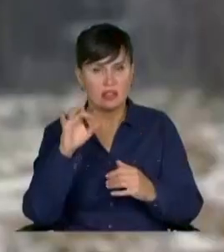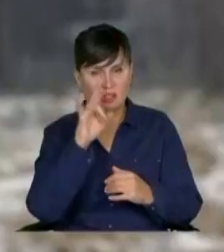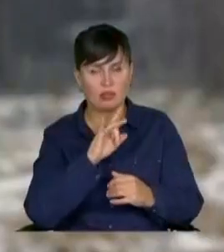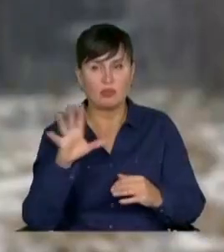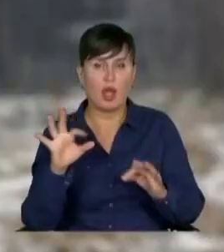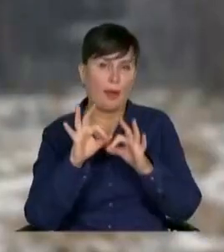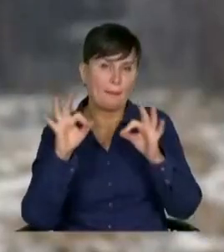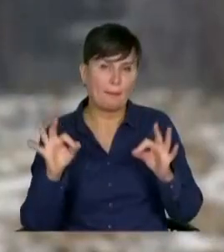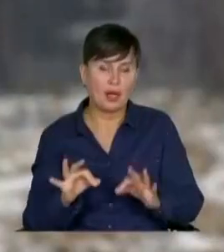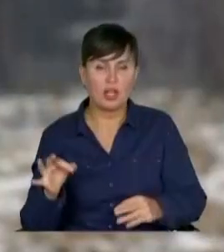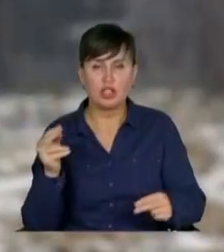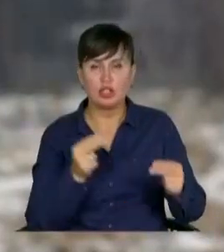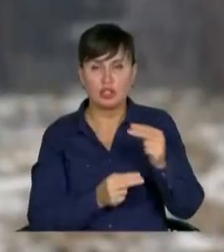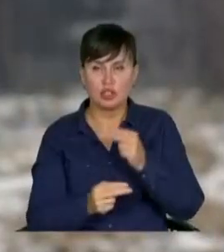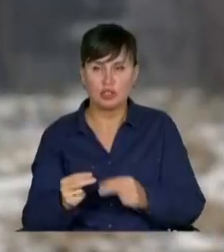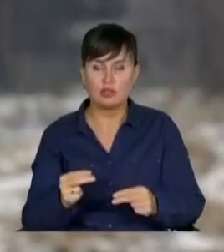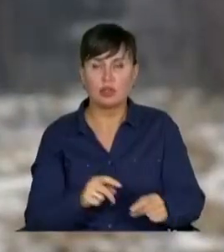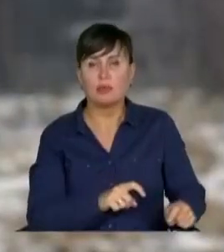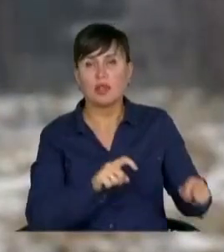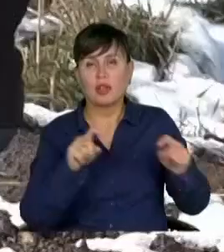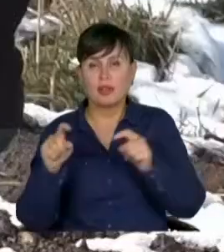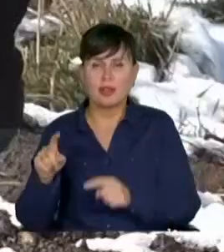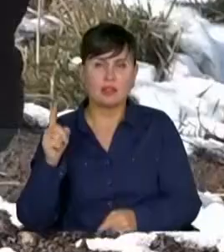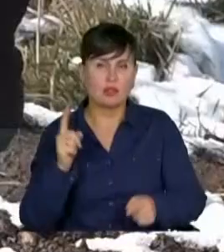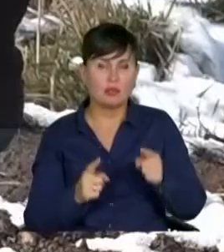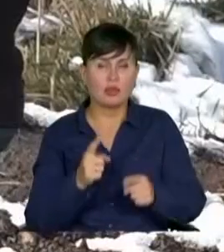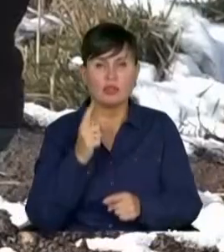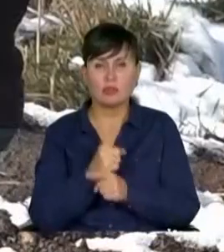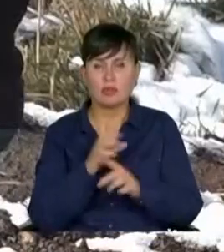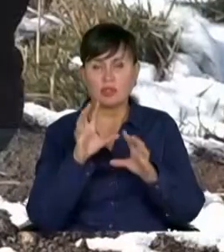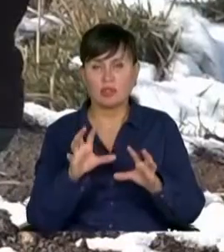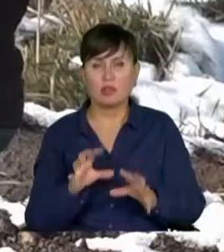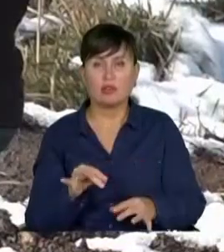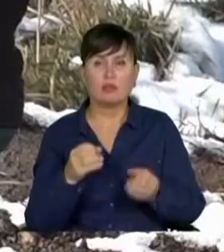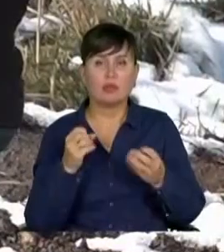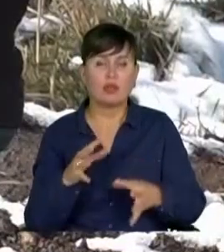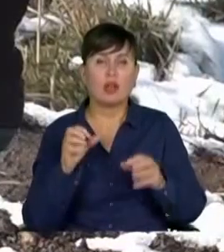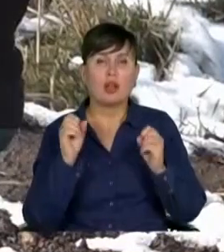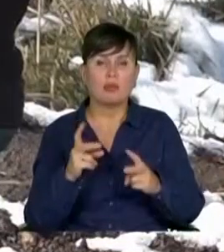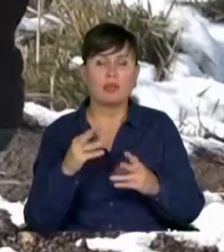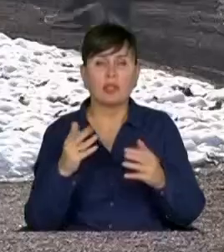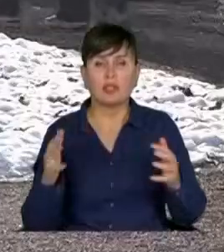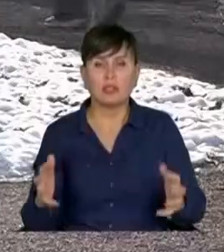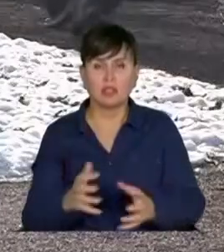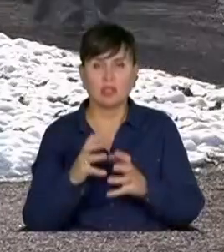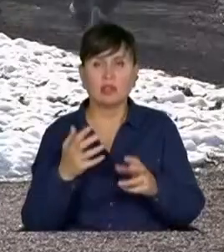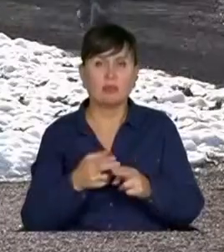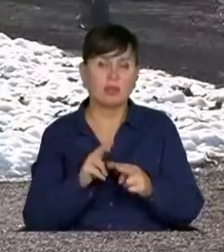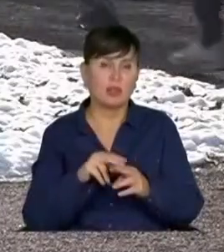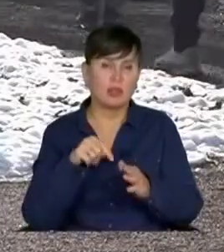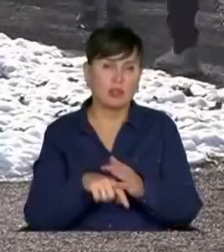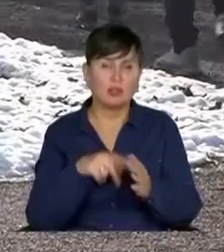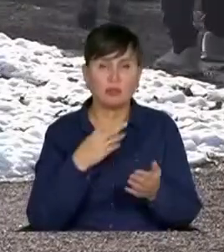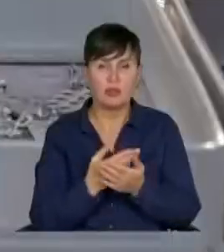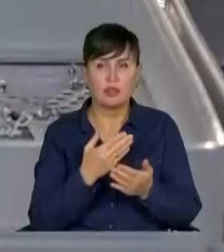образцы наскальной живописи тюрков. Переносить подлинные объекты запрещено законом и просто опасно для их сохранности. Поэтому в саду петроглифов